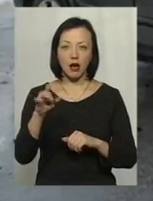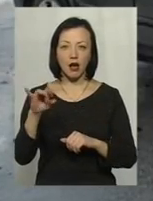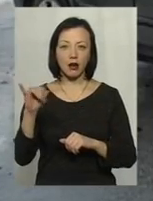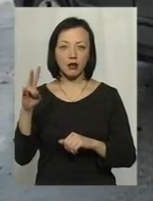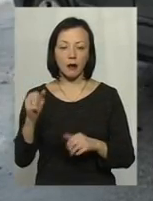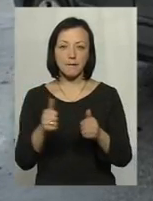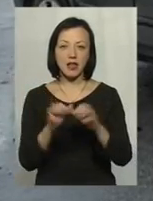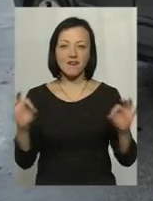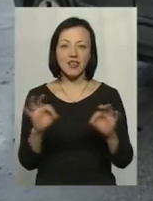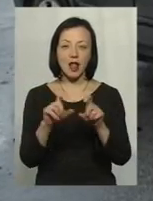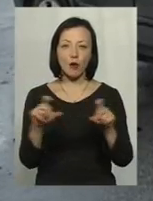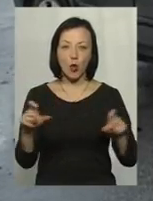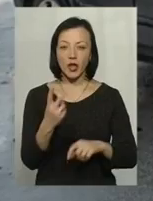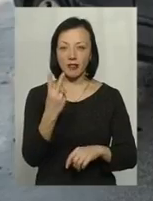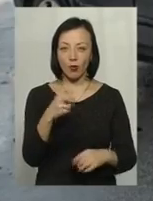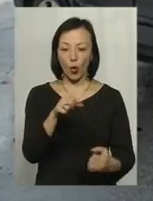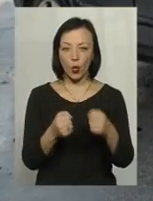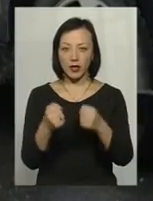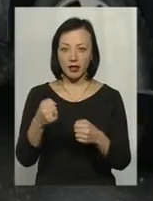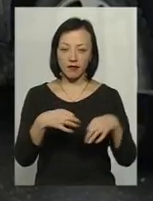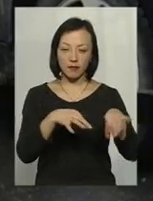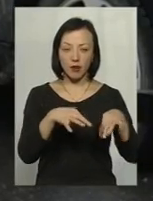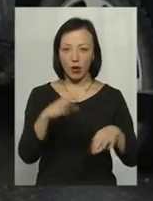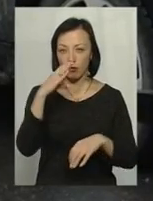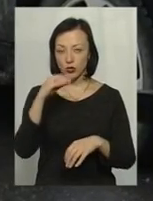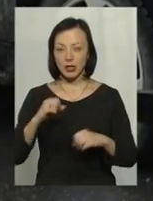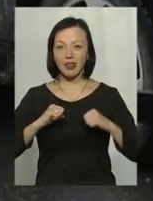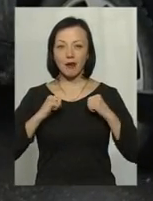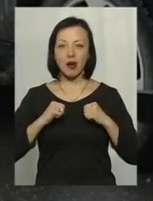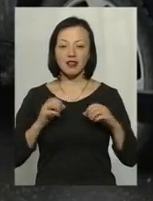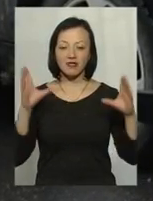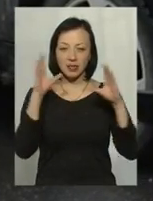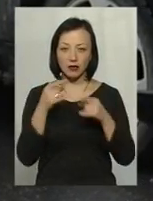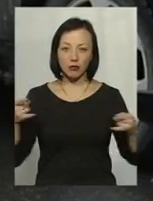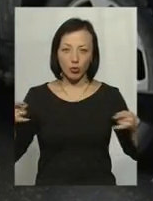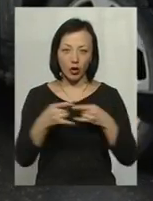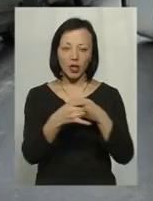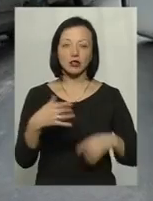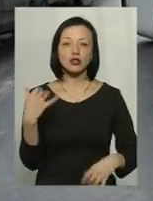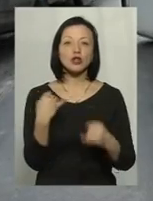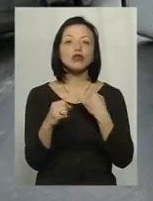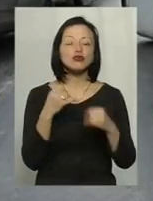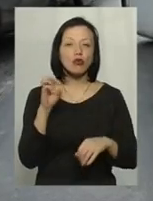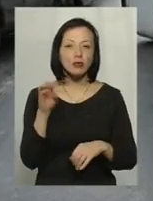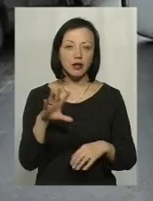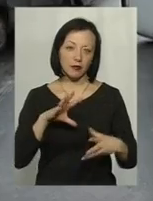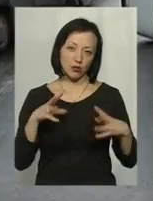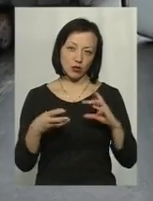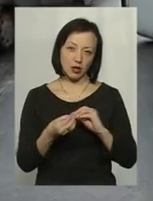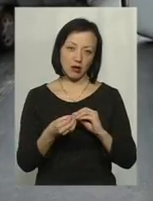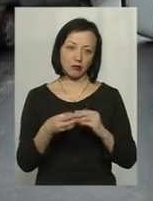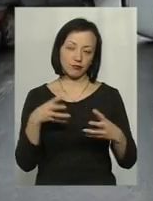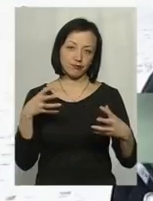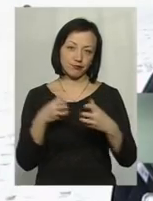Гагаріна поблизу філармонії. Тут двоє водіїв легковика та буса намагалися встигнути проїхати на жовте. У результаті –